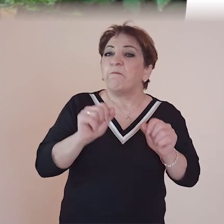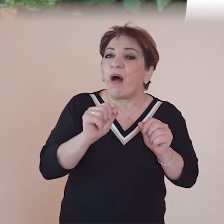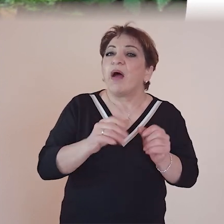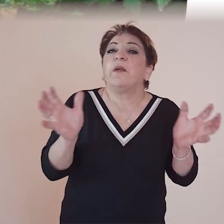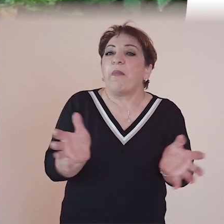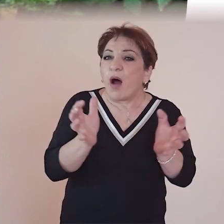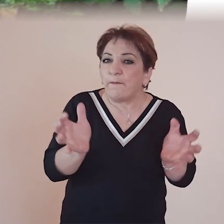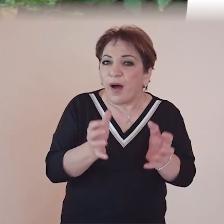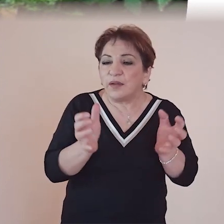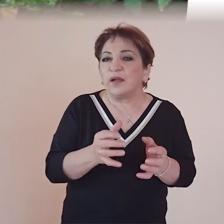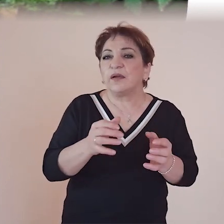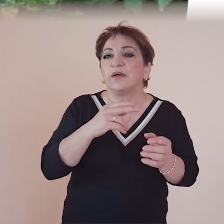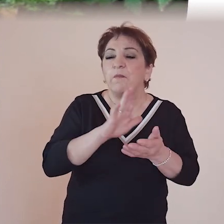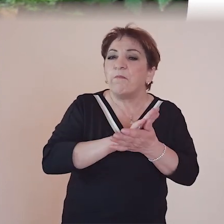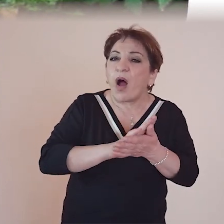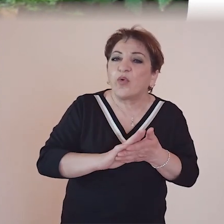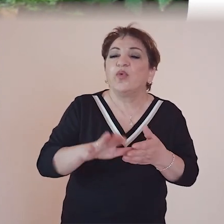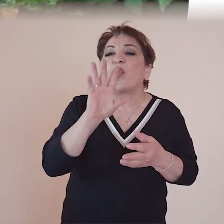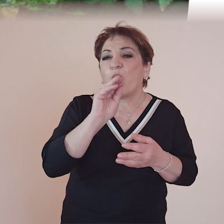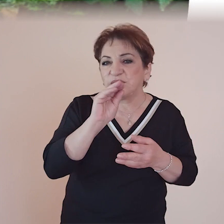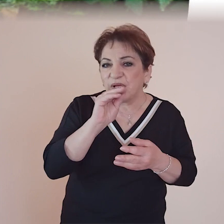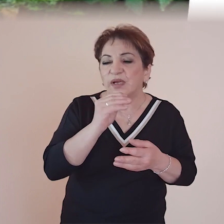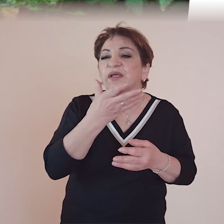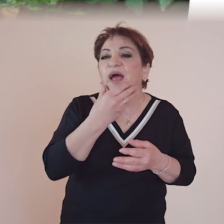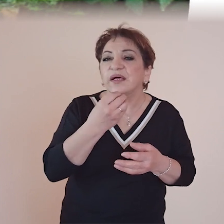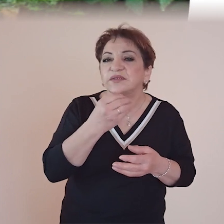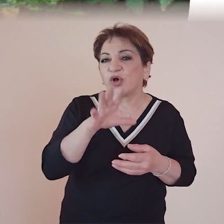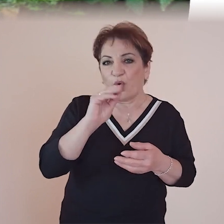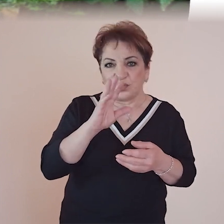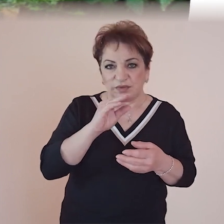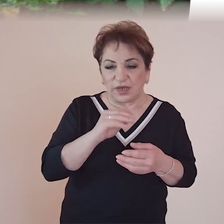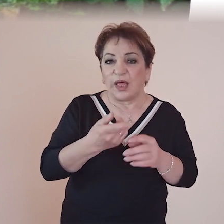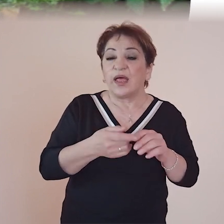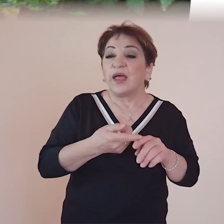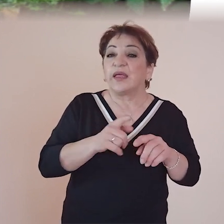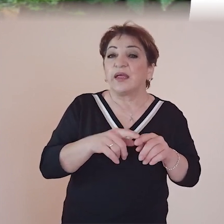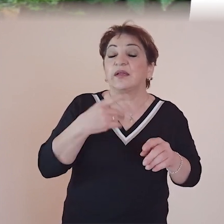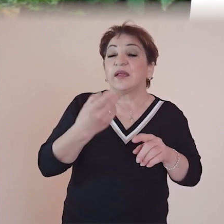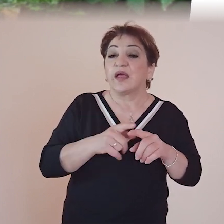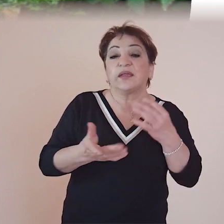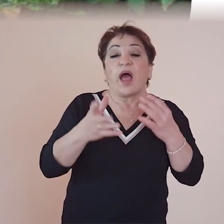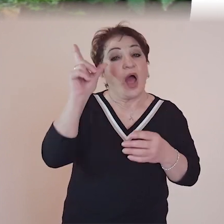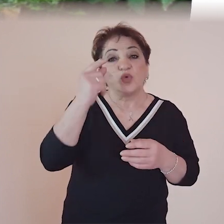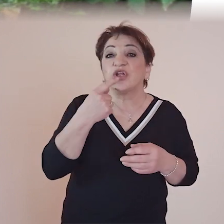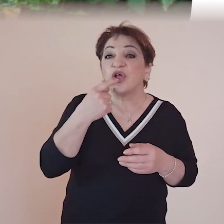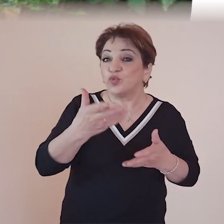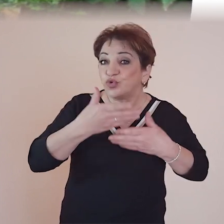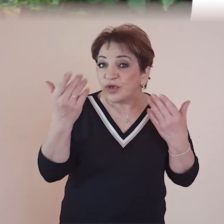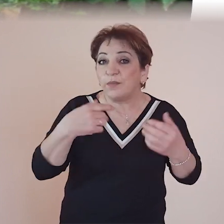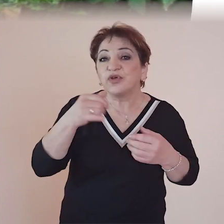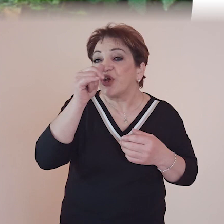պահպանել խոսել մակուր ու գեղեցիկ հայերենով։ Եվ եթե հայոց լեզուն չի լիներ, մենք չենք կարող շովվել իրար հետ,